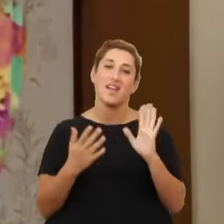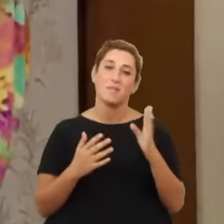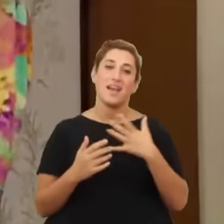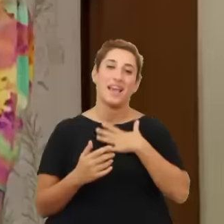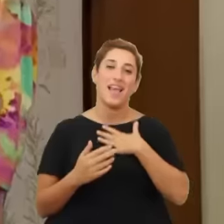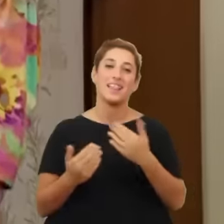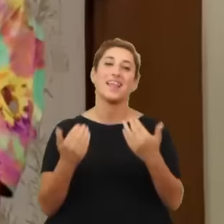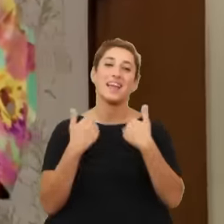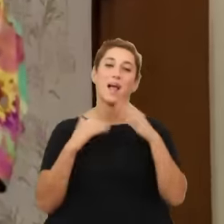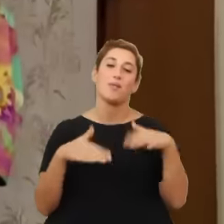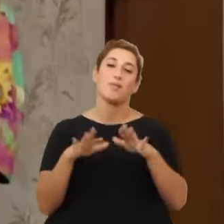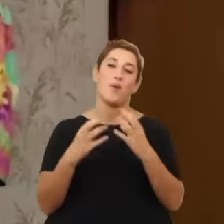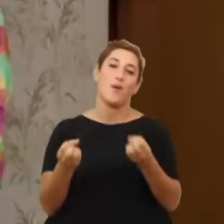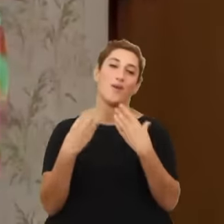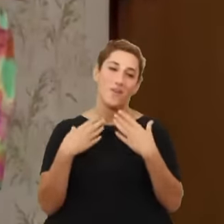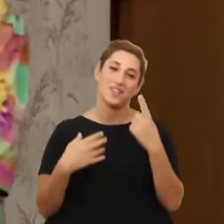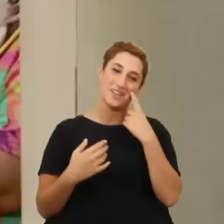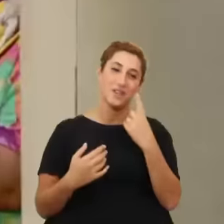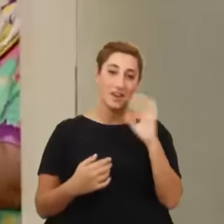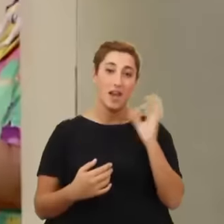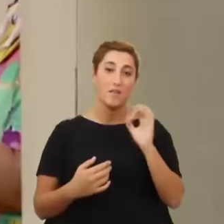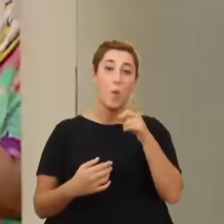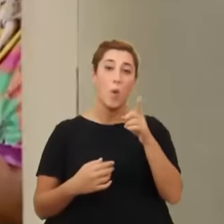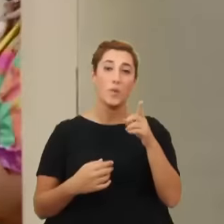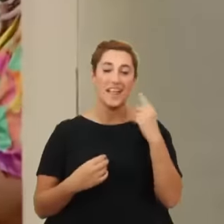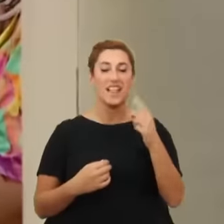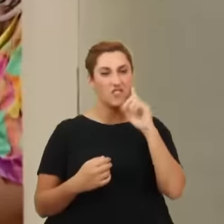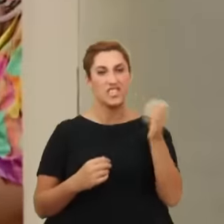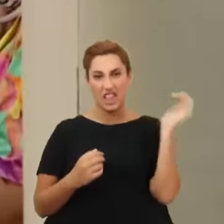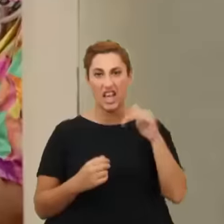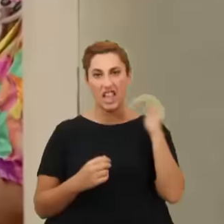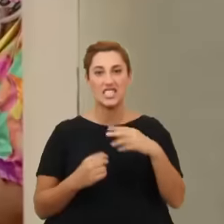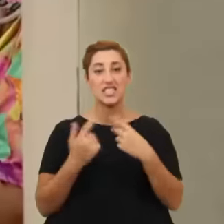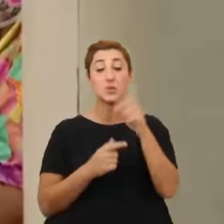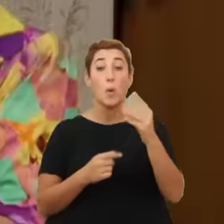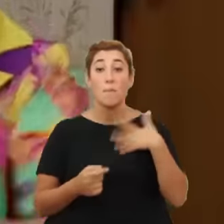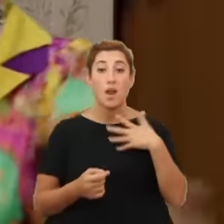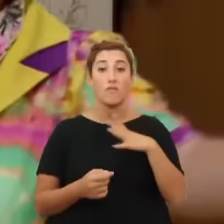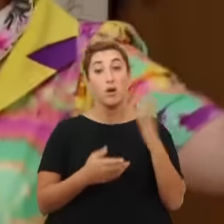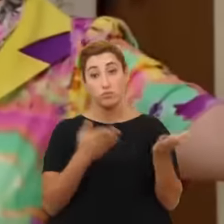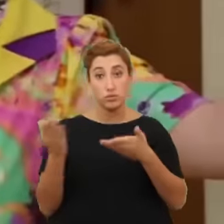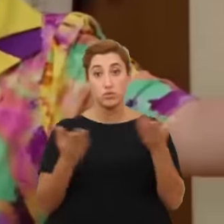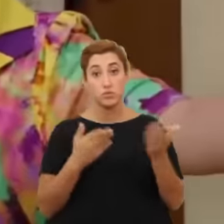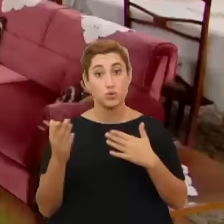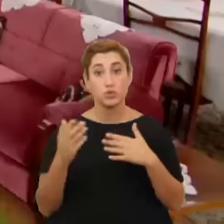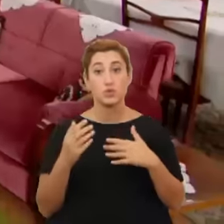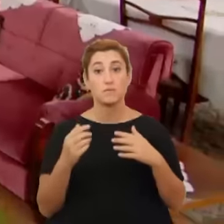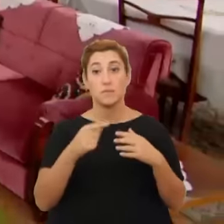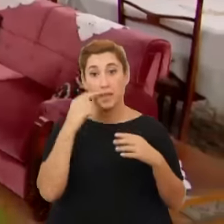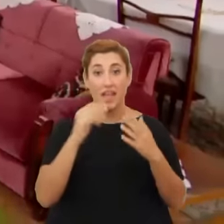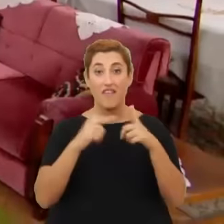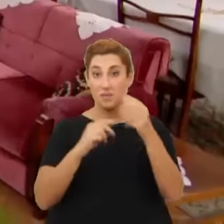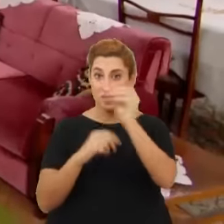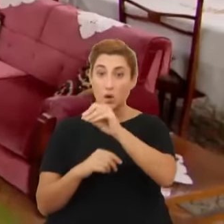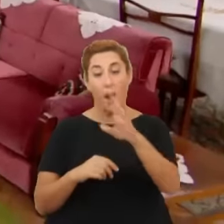bak kendi gelemedi. Böreği gönderdi görüyor musun? Evet o da ilk fırsatta gelecek yenge hanım. Sizi çok merak ediyor. Buyurun Fehmi içeride. Öyle